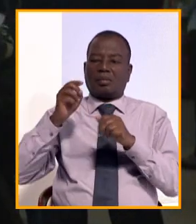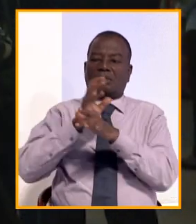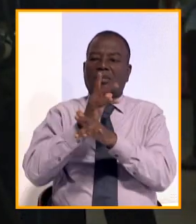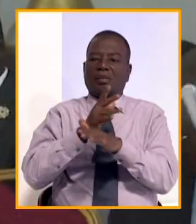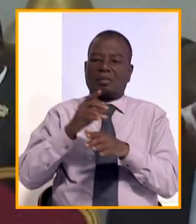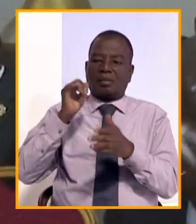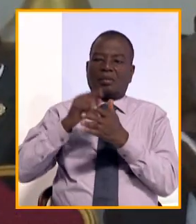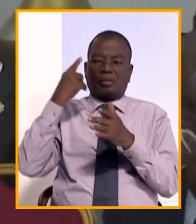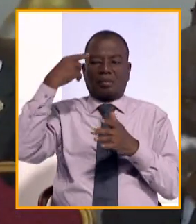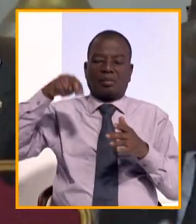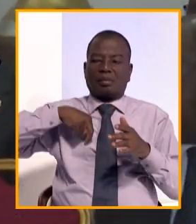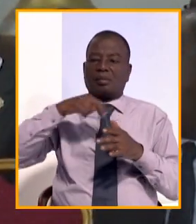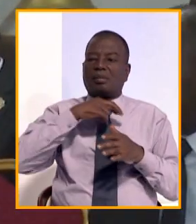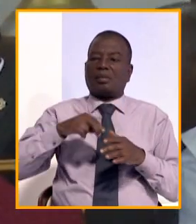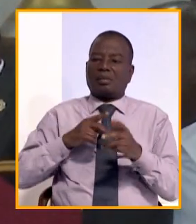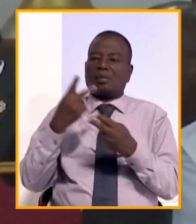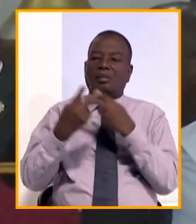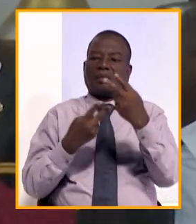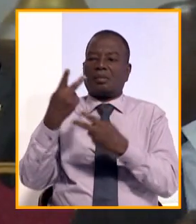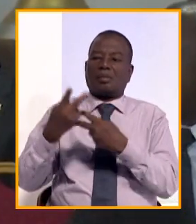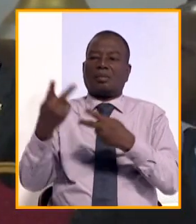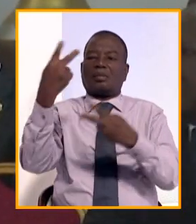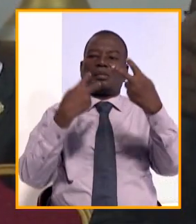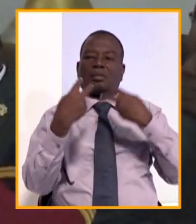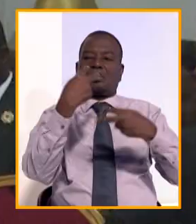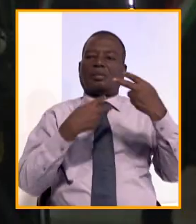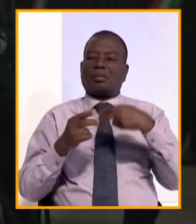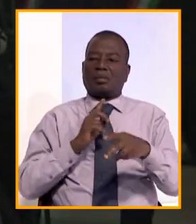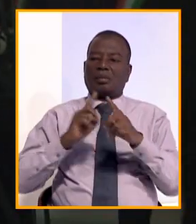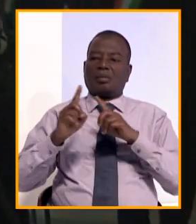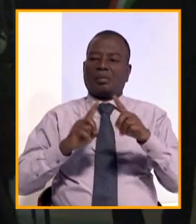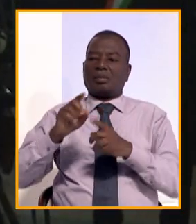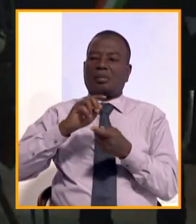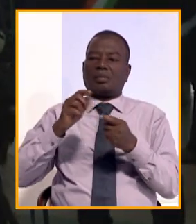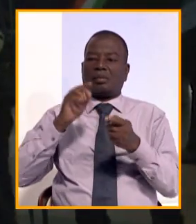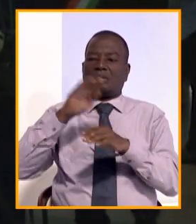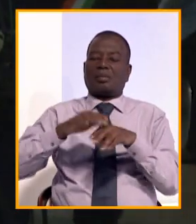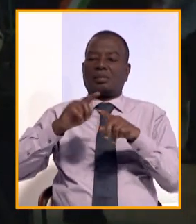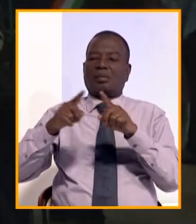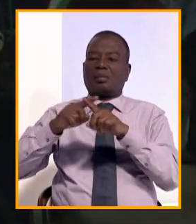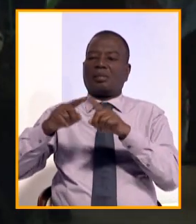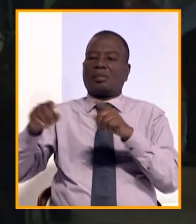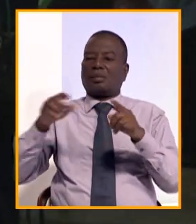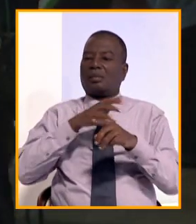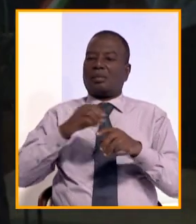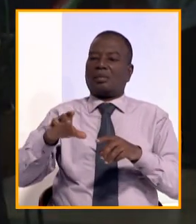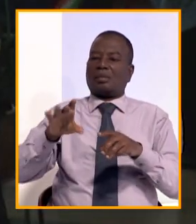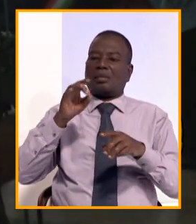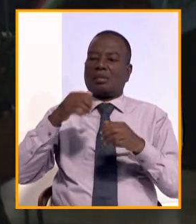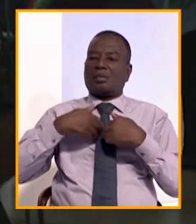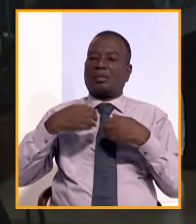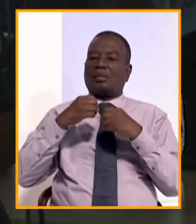pour nous donc de faire des visites mutuelles, d'échanger sur les différentes procédures et tirer les